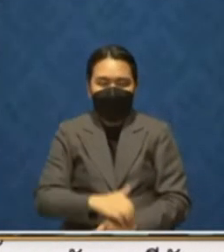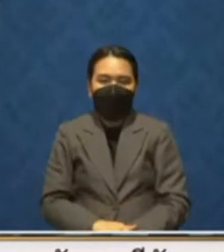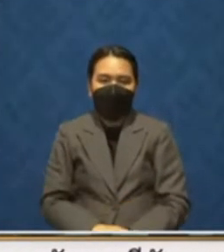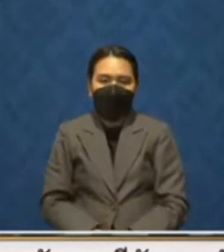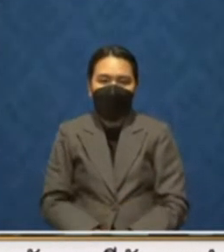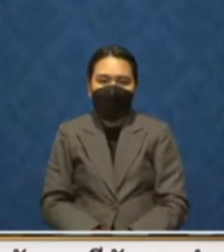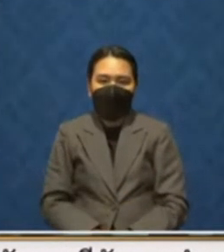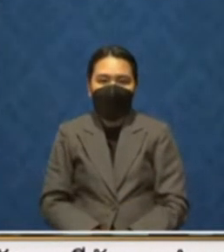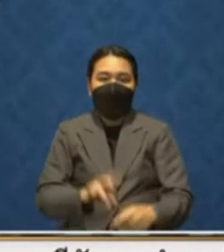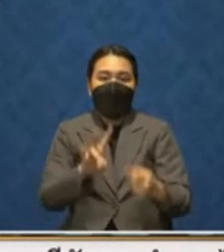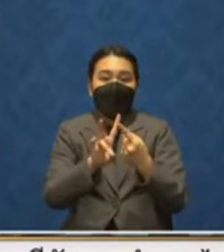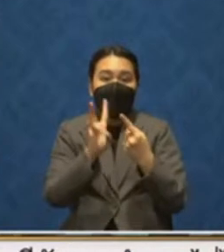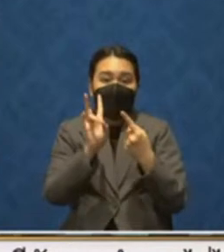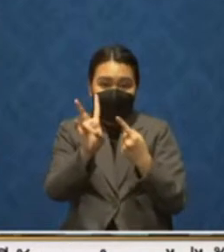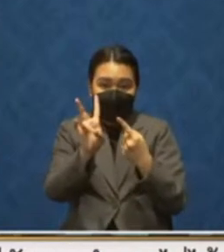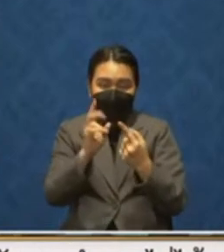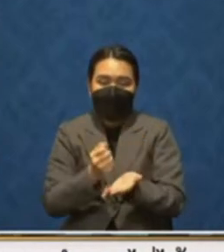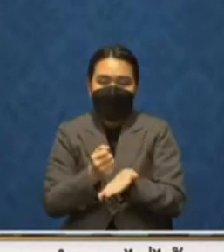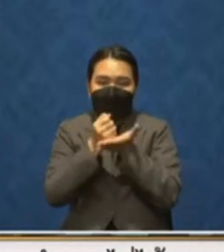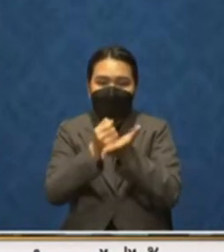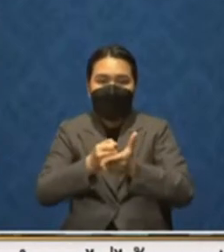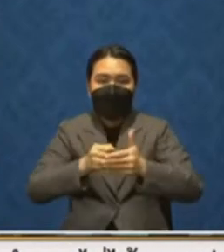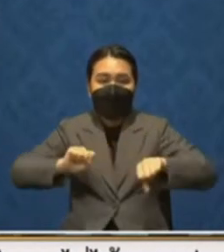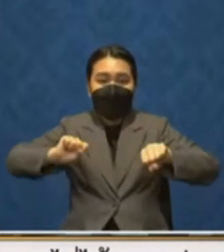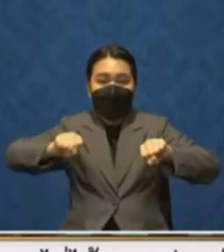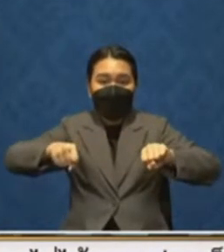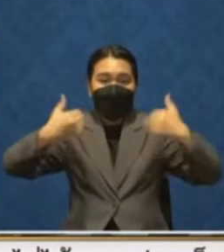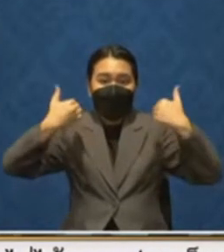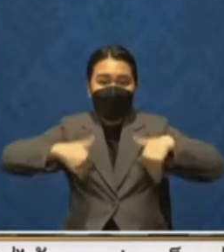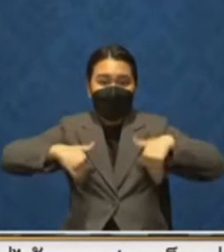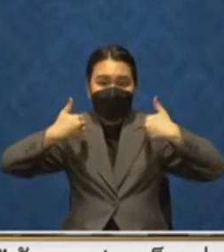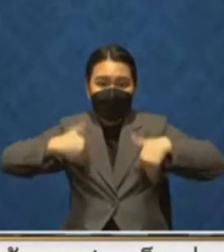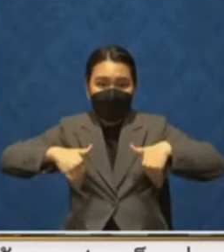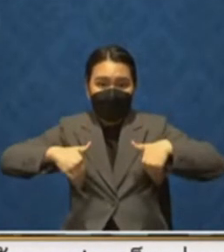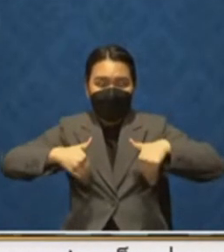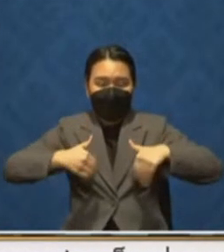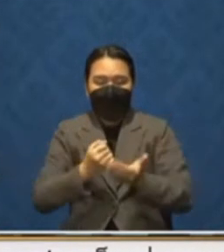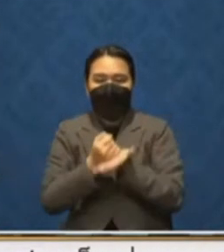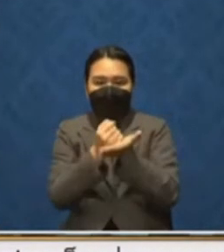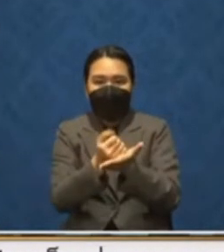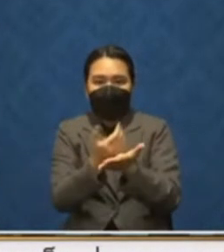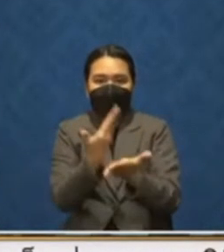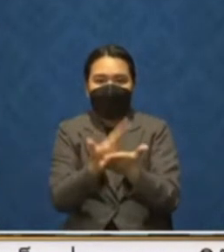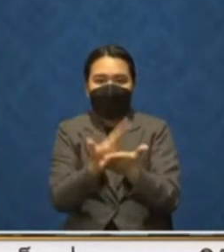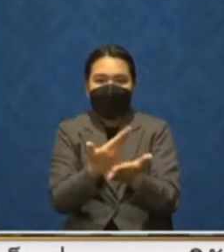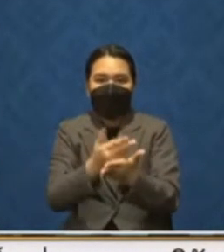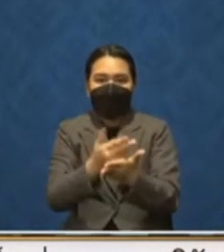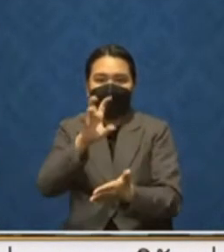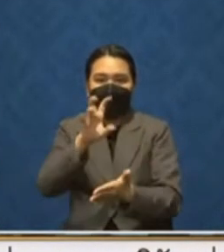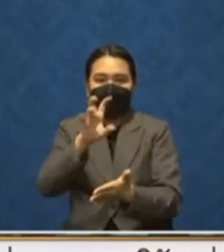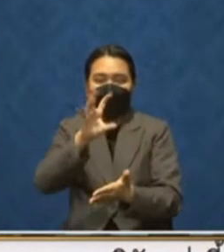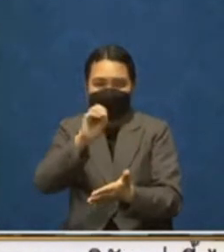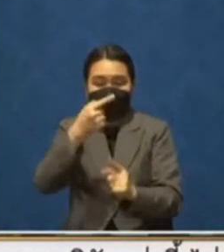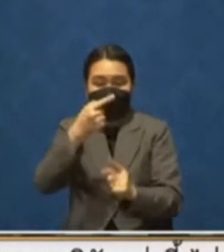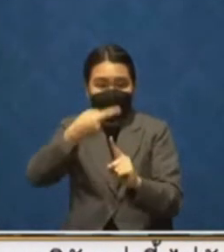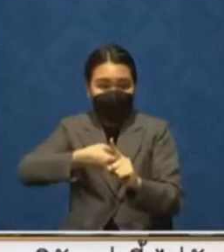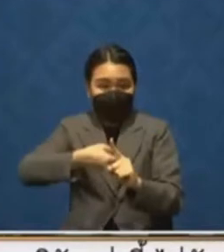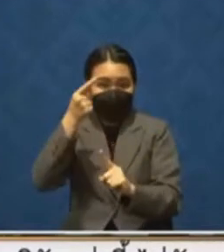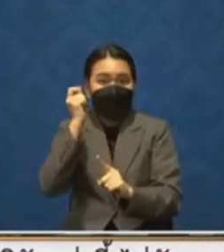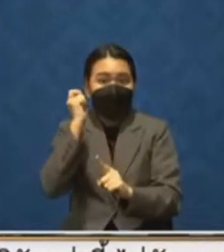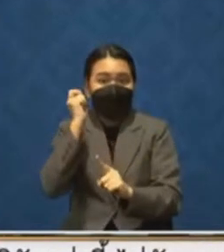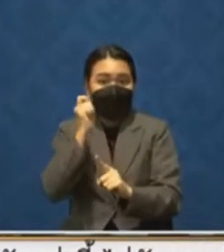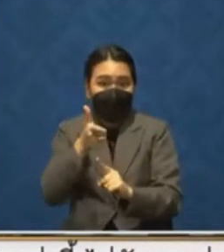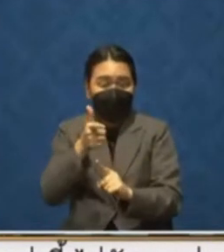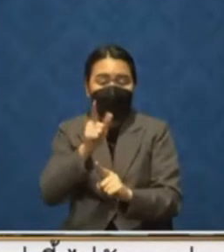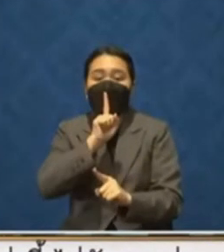7ช่วยเหลือมอเตอร์ไซค์รับจ้างเอ่ออุดหนุนให้ 250บาทต่อเดือนทีวีได้ยัง